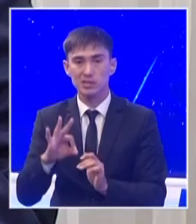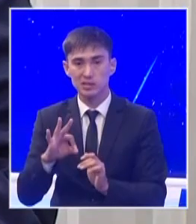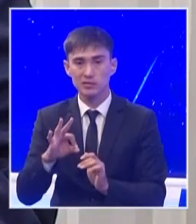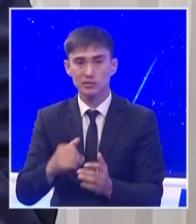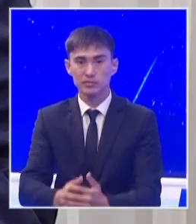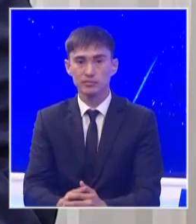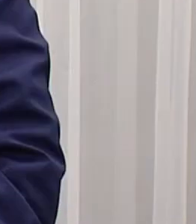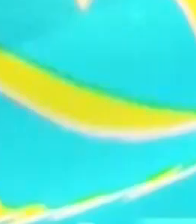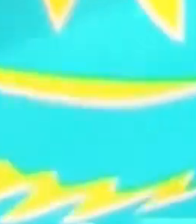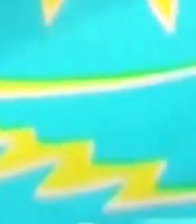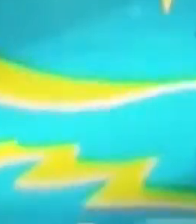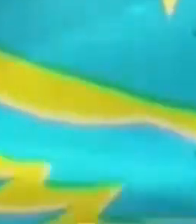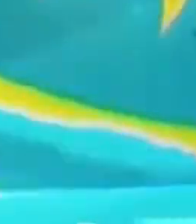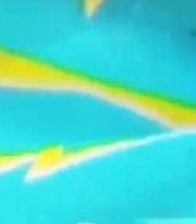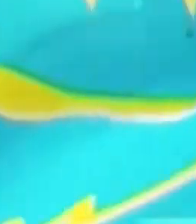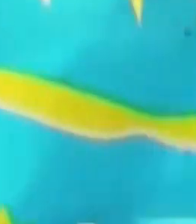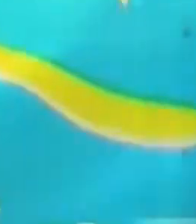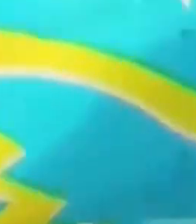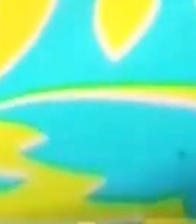98,3%.